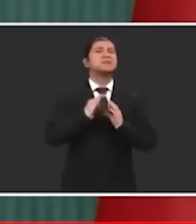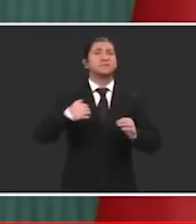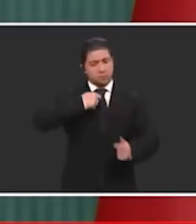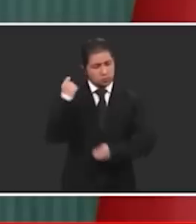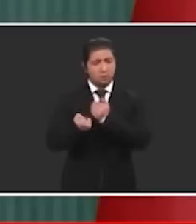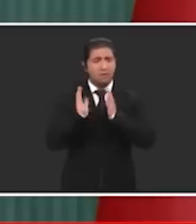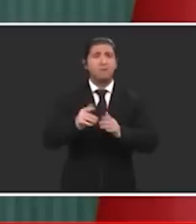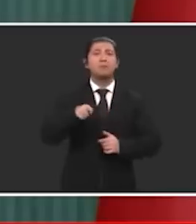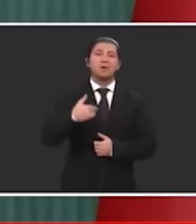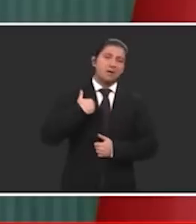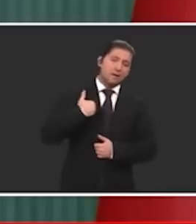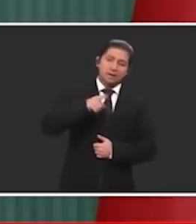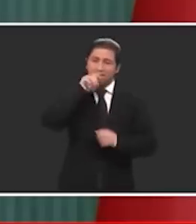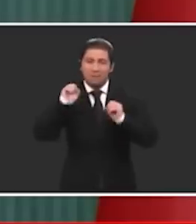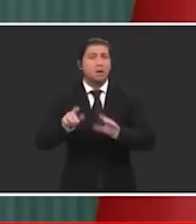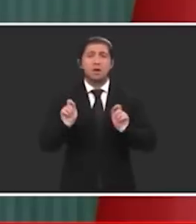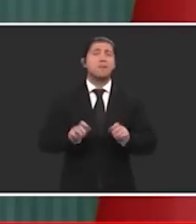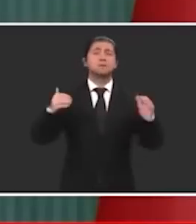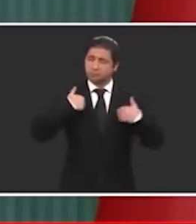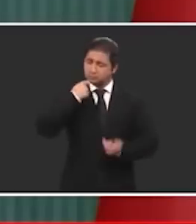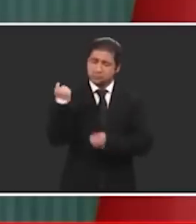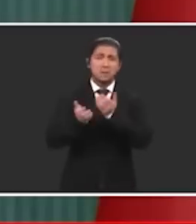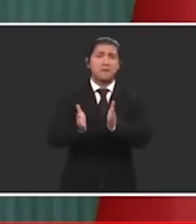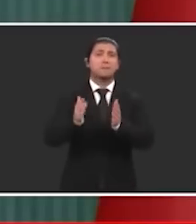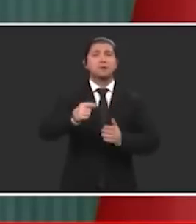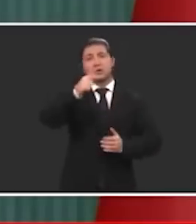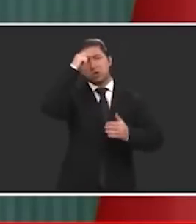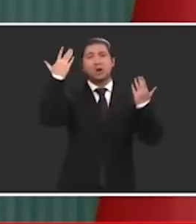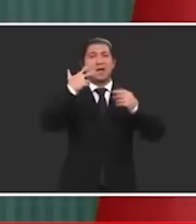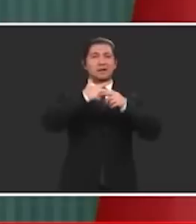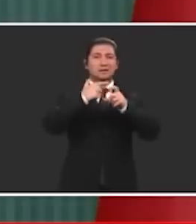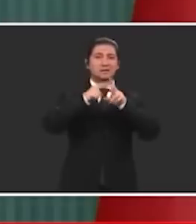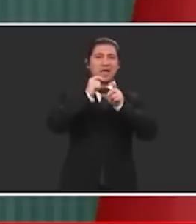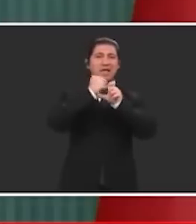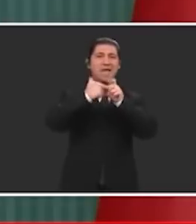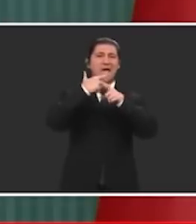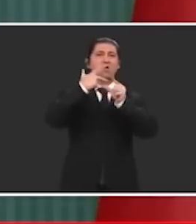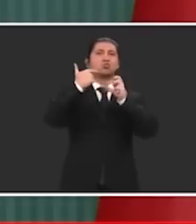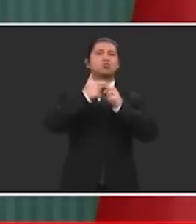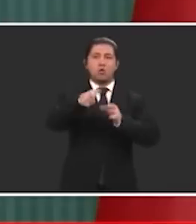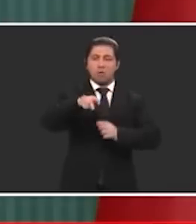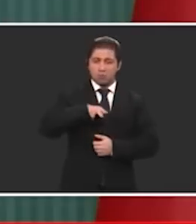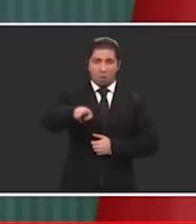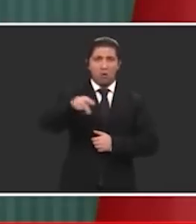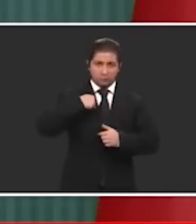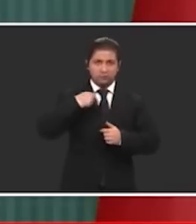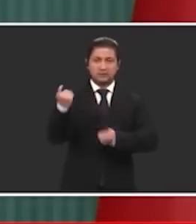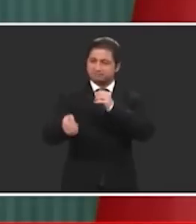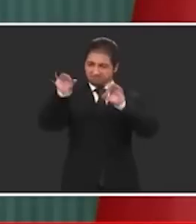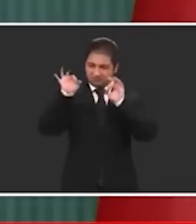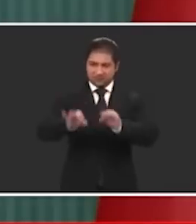da çekinmeyecektir. İnşallah Zengezur koridorunu da en kısa sürede hayata